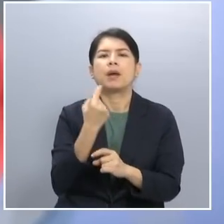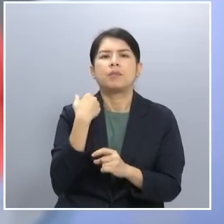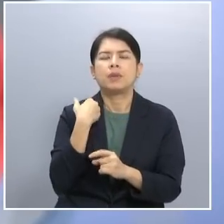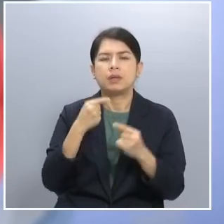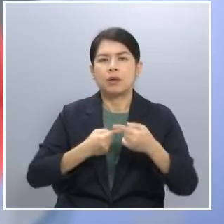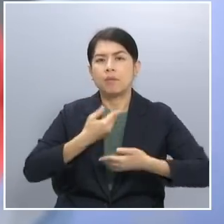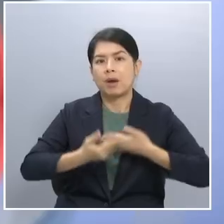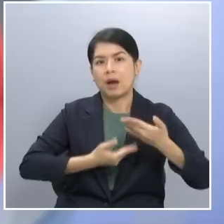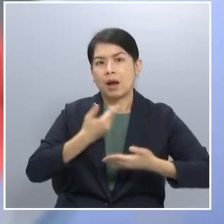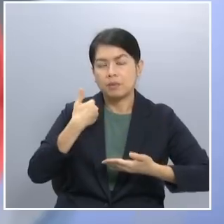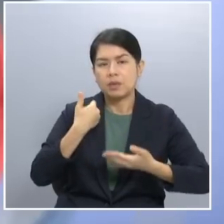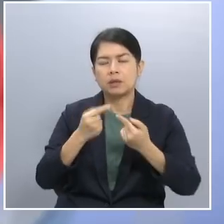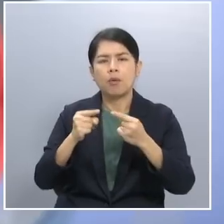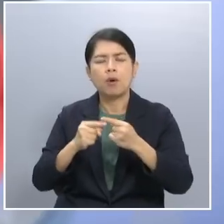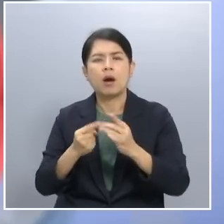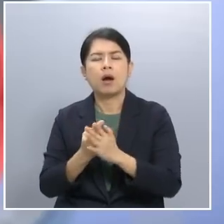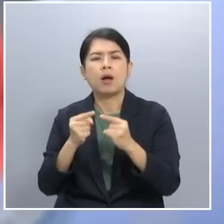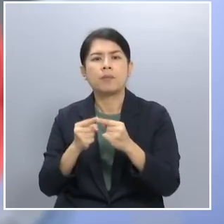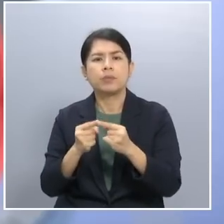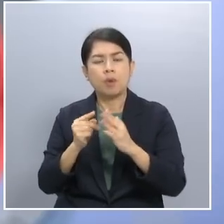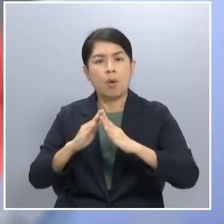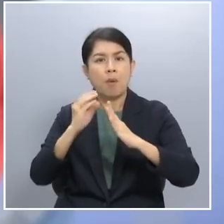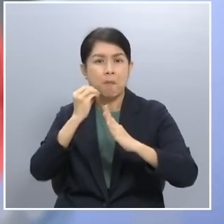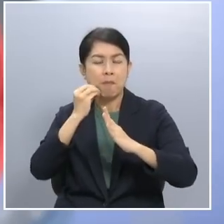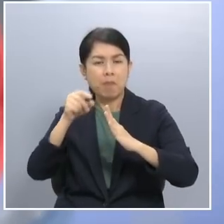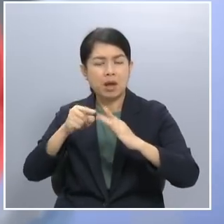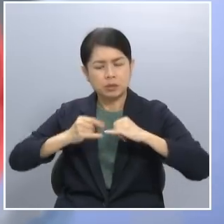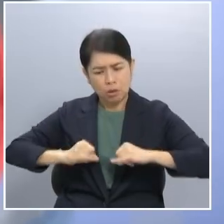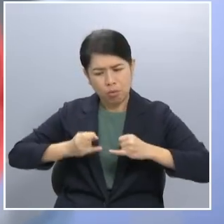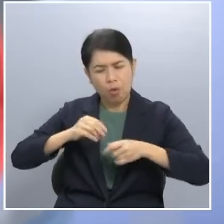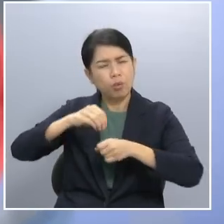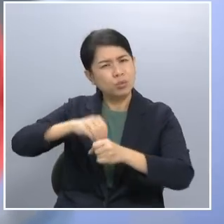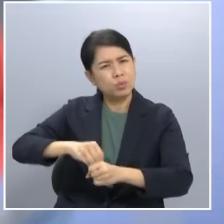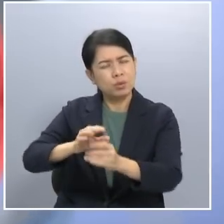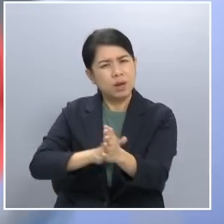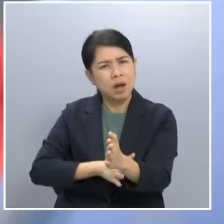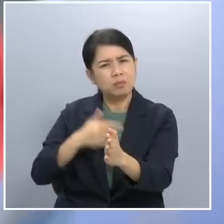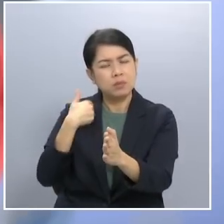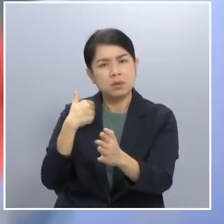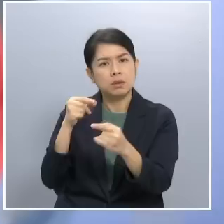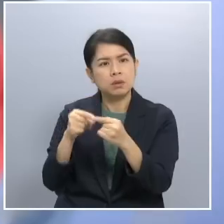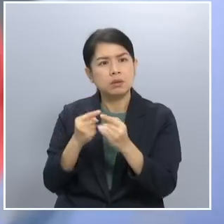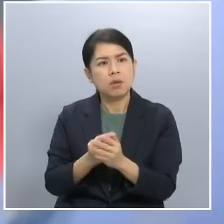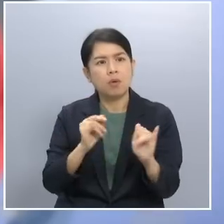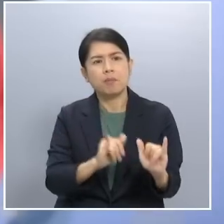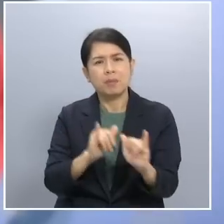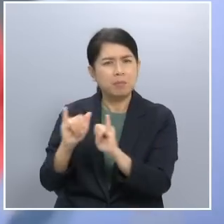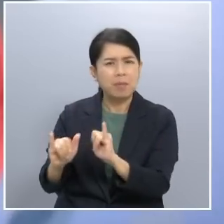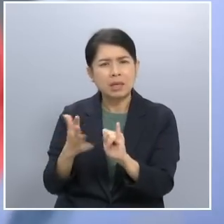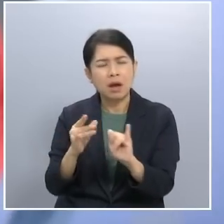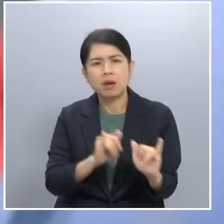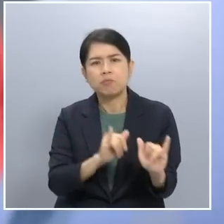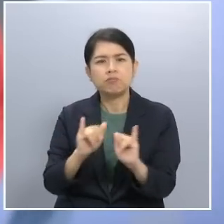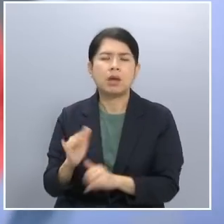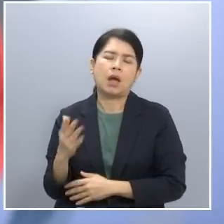ก่าไม่ยอมออกต้องกลับไปมองธนาคารด้วยนะฮะคือเรื่องแรกคุณมีการไปทวงถามมาเป็นปีเขาก็ให้คุณอยู่มาเป็นปีแล้วไม่ได้ให้ออกไปไห